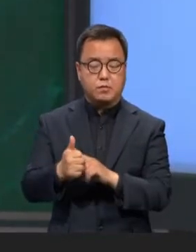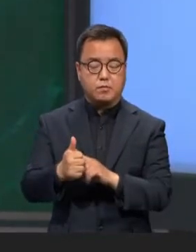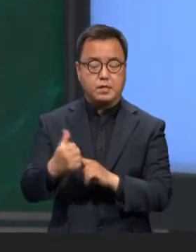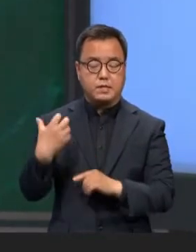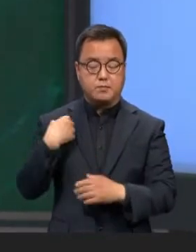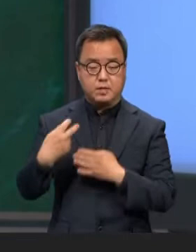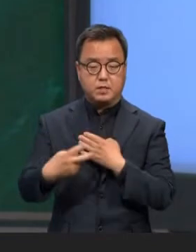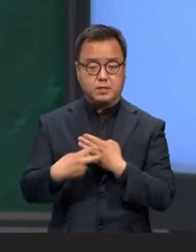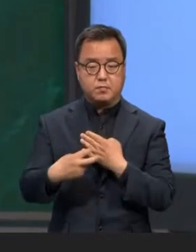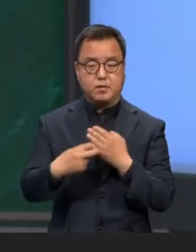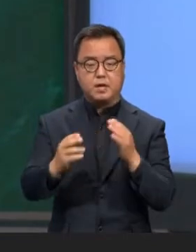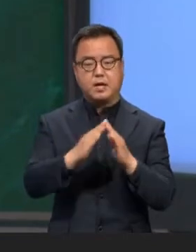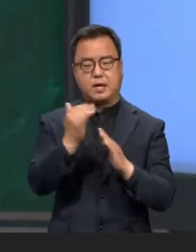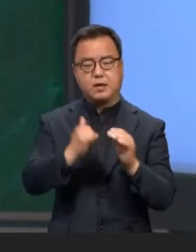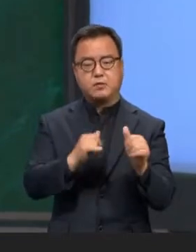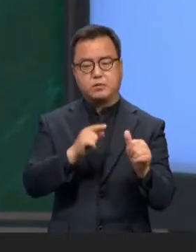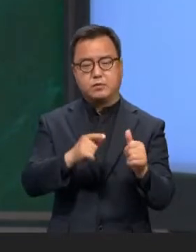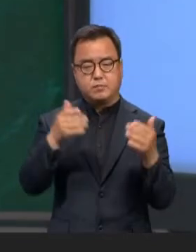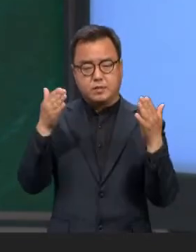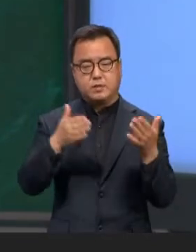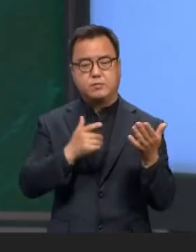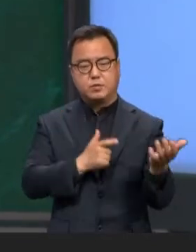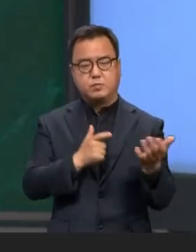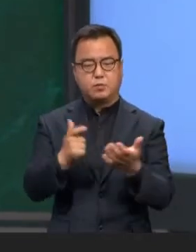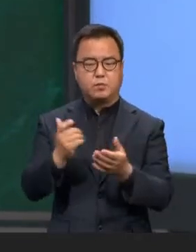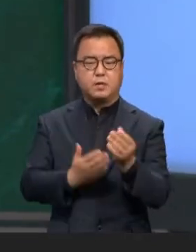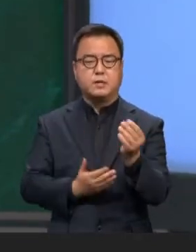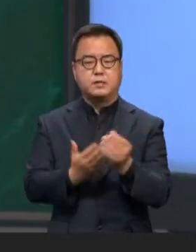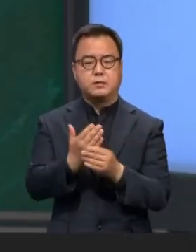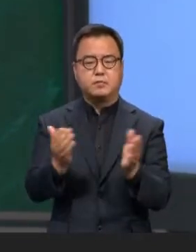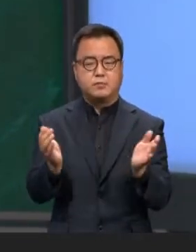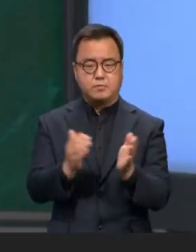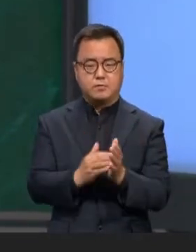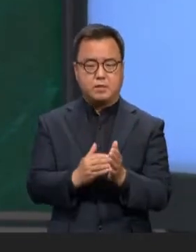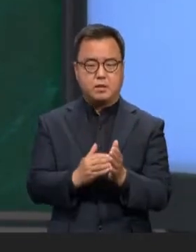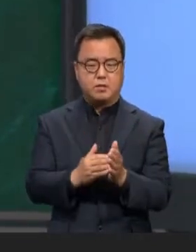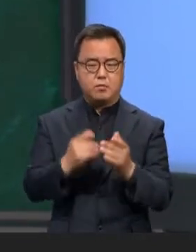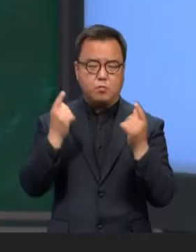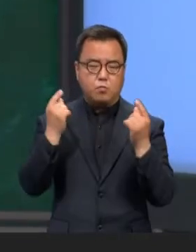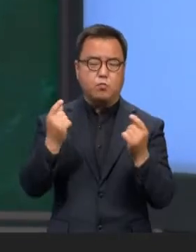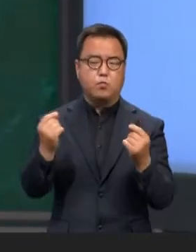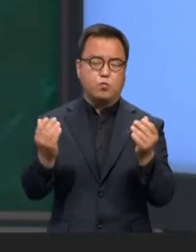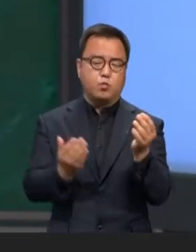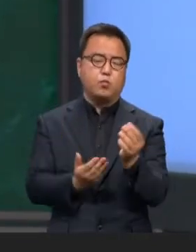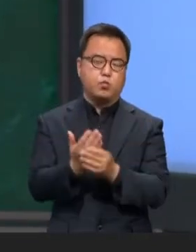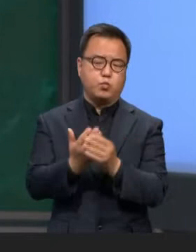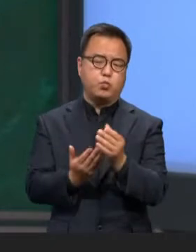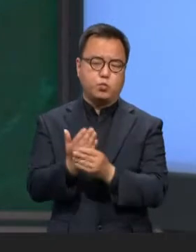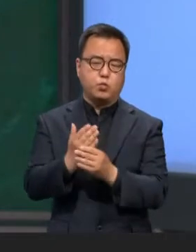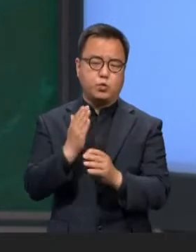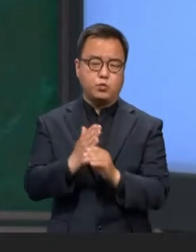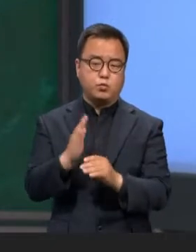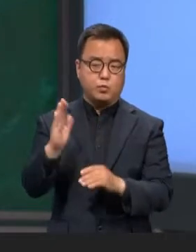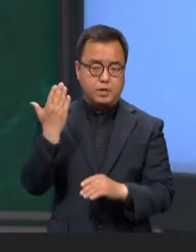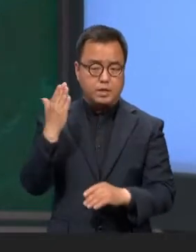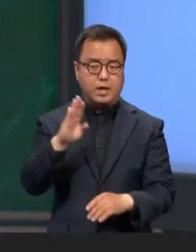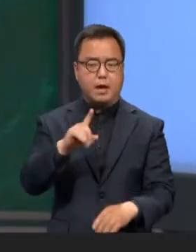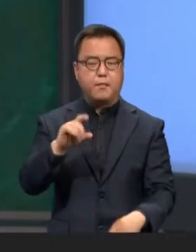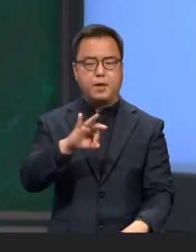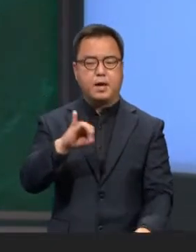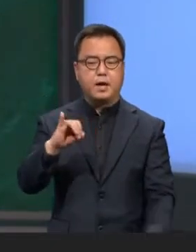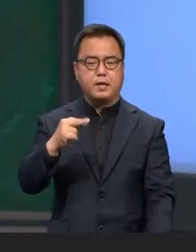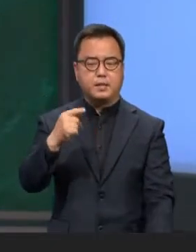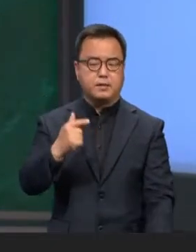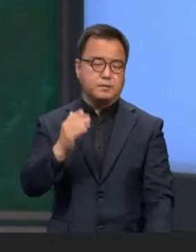주지와 그 가족들을 향해 총기를 난사하는 등 총기 사건이 끊이지 않고 있는데요 4 최근 바이든 대통령이 관련법을